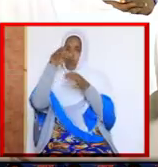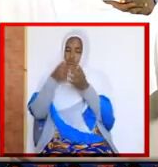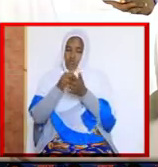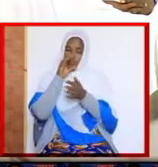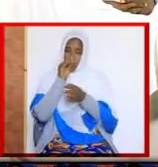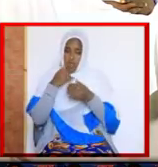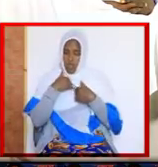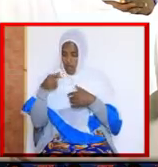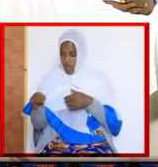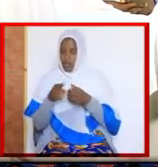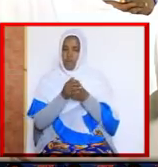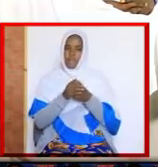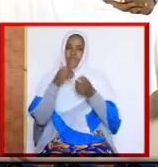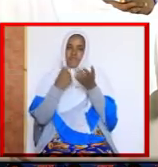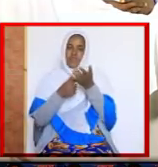ያሉት ዋዜማው ጀምሮ ያሉት